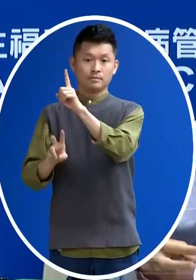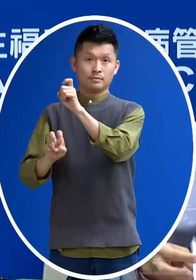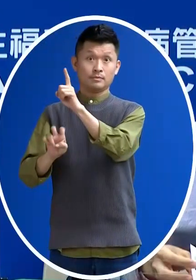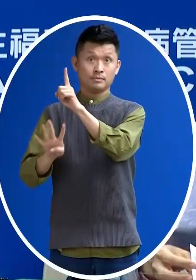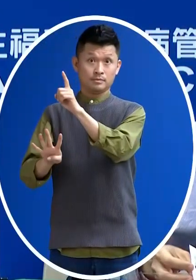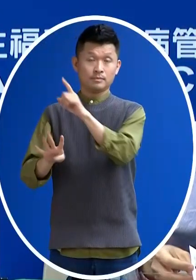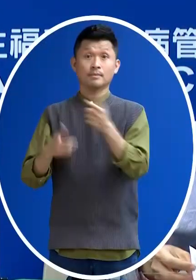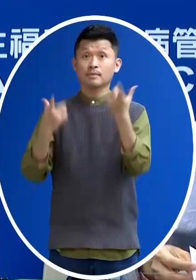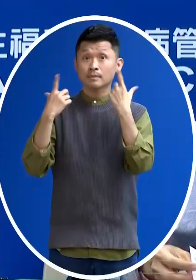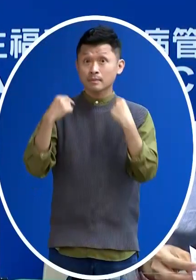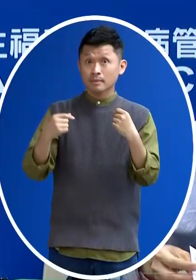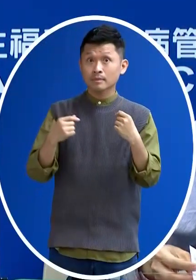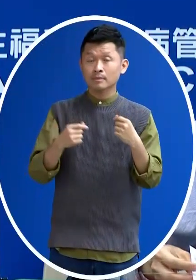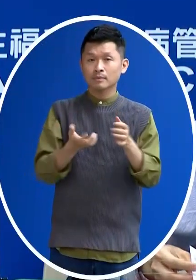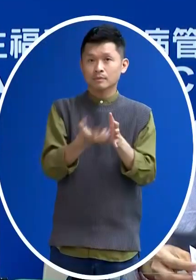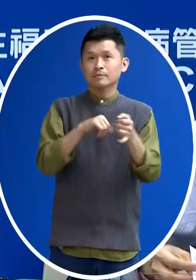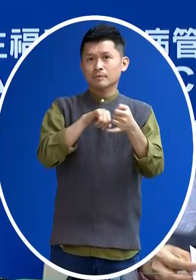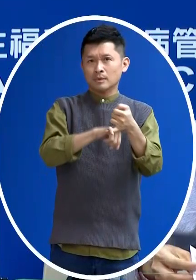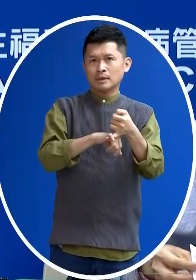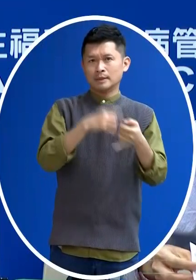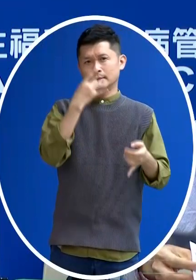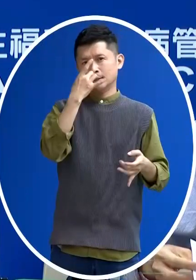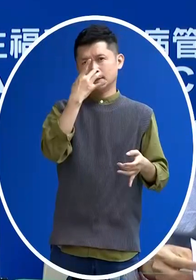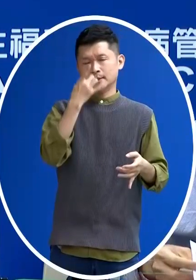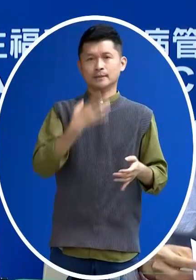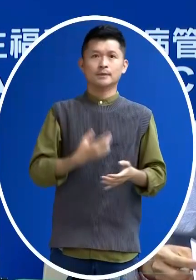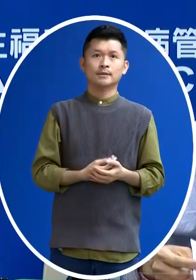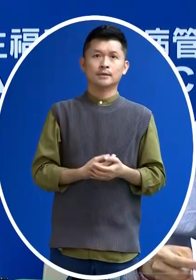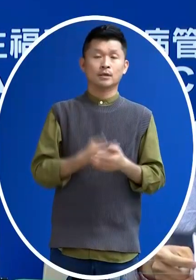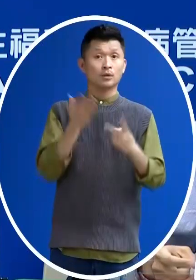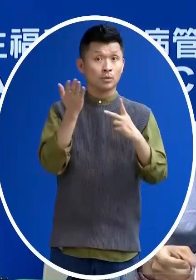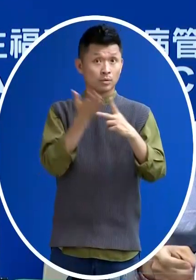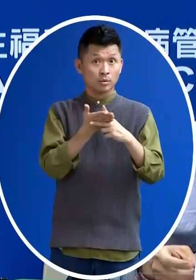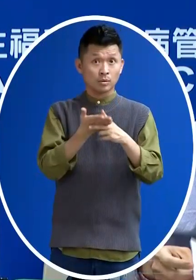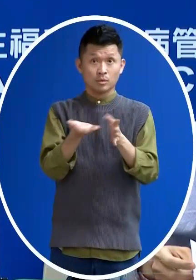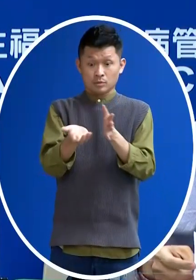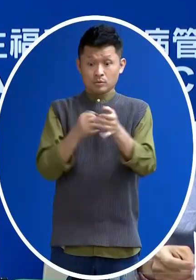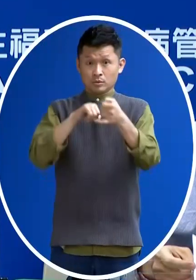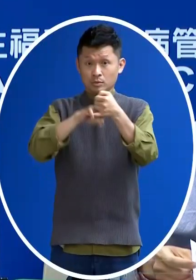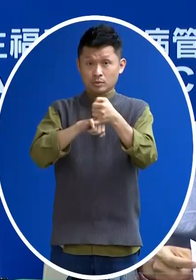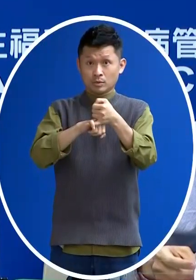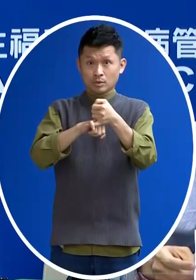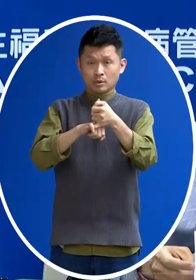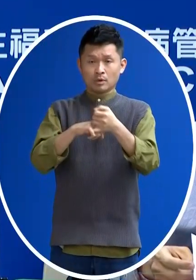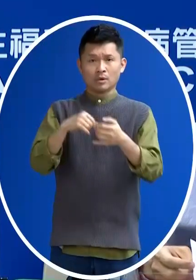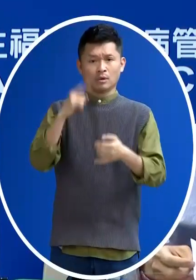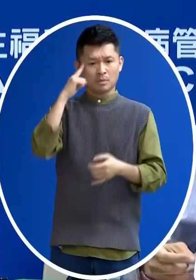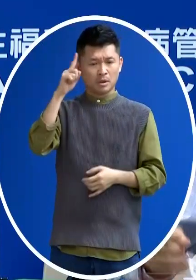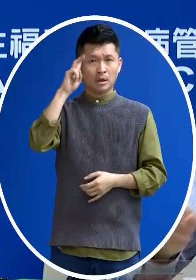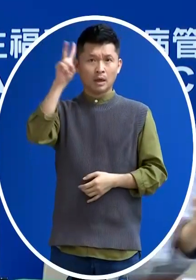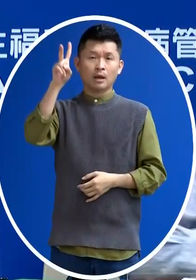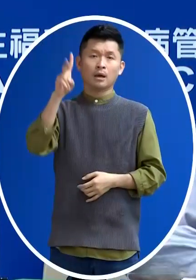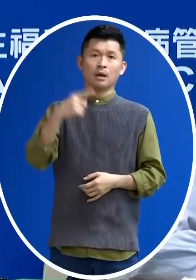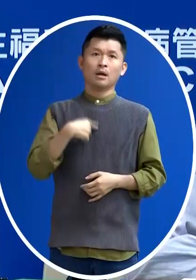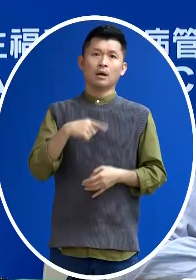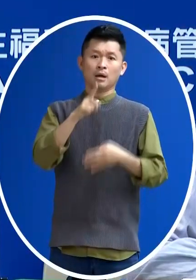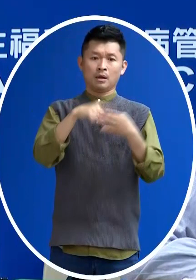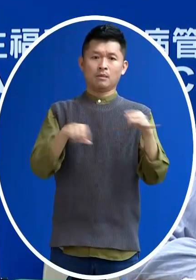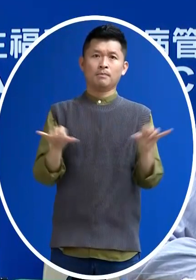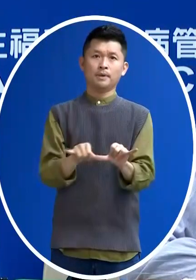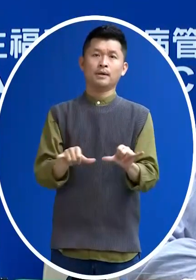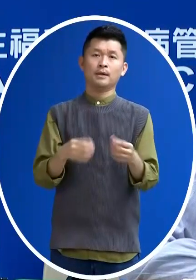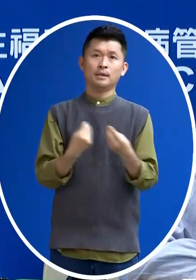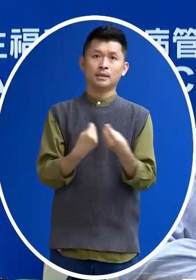来在预约有时候预约不进去，或者就是说预约的时间有时候那2天呢哈，他刚好有事